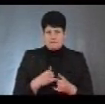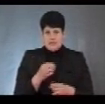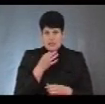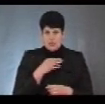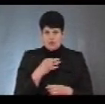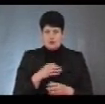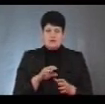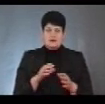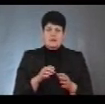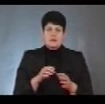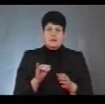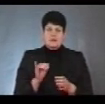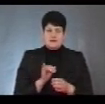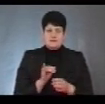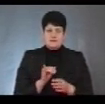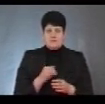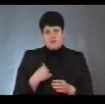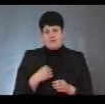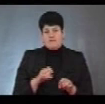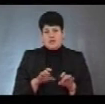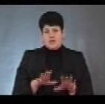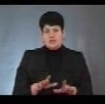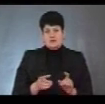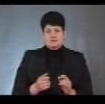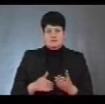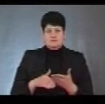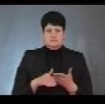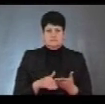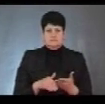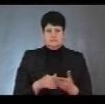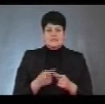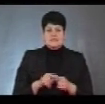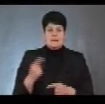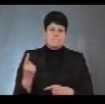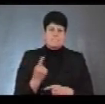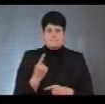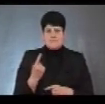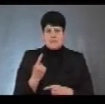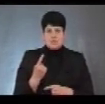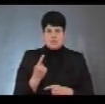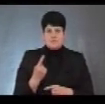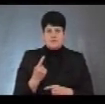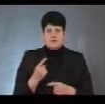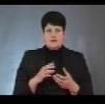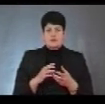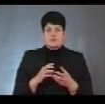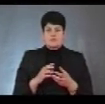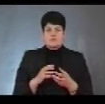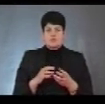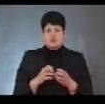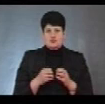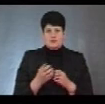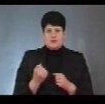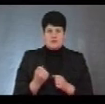в лікуванні діток, і ми тому вирішили долучитися. Це перша. За 4 роки ми таку суму виручили. Минулі роки